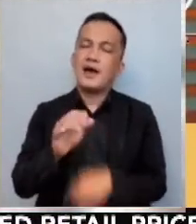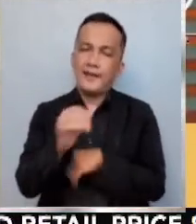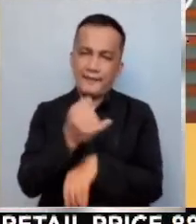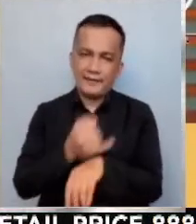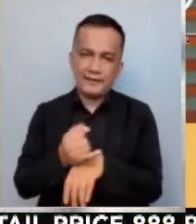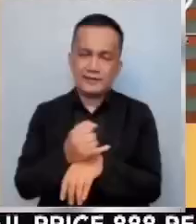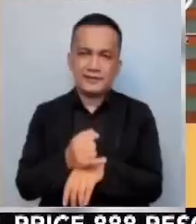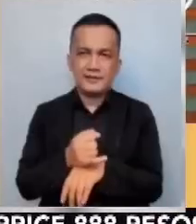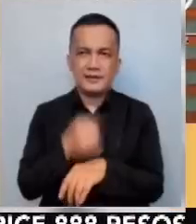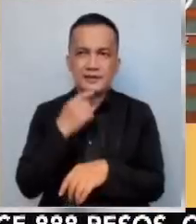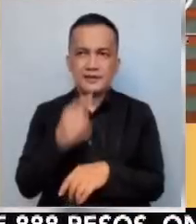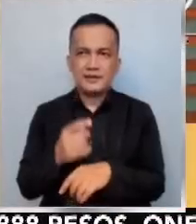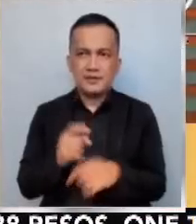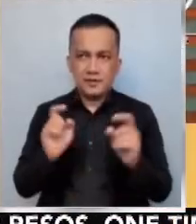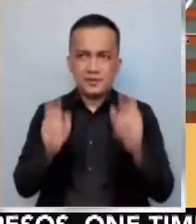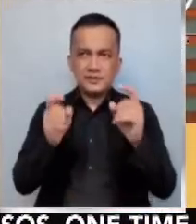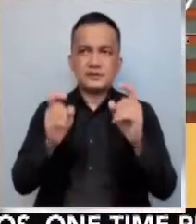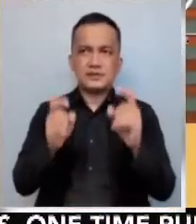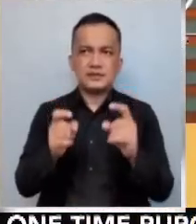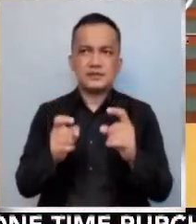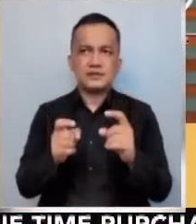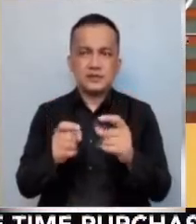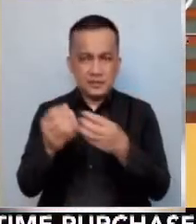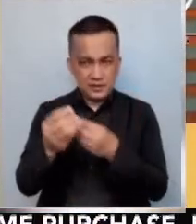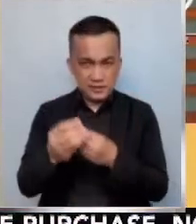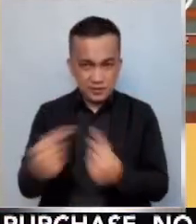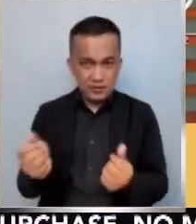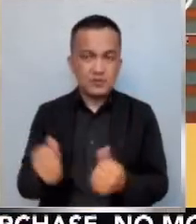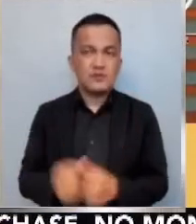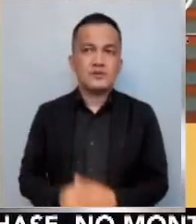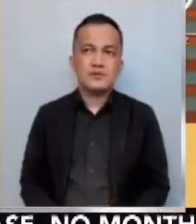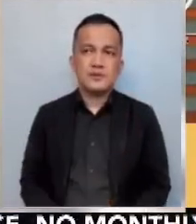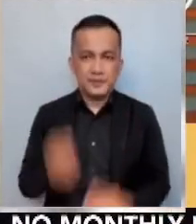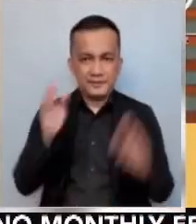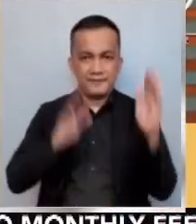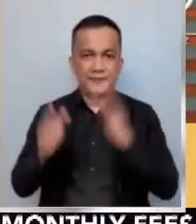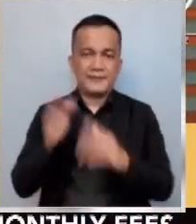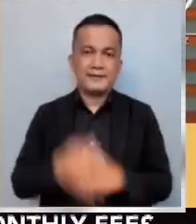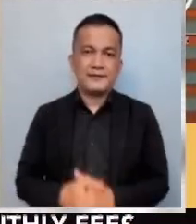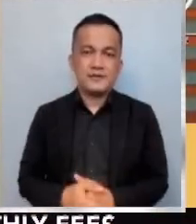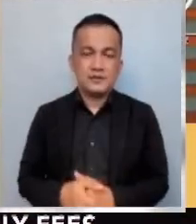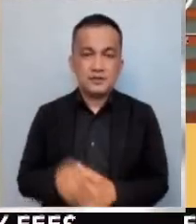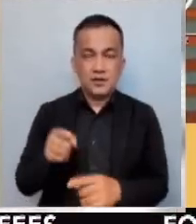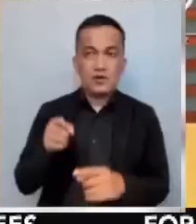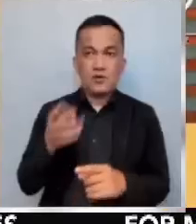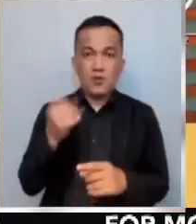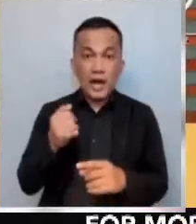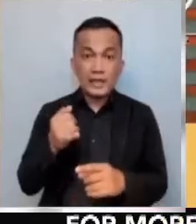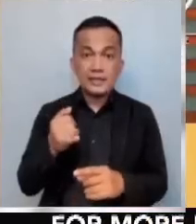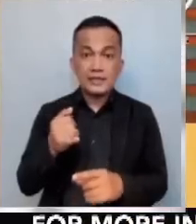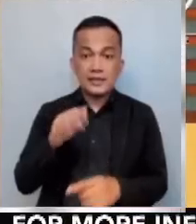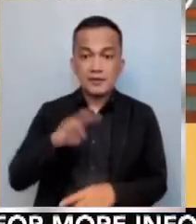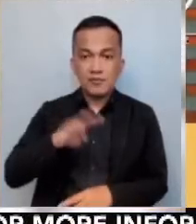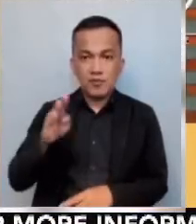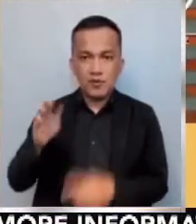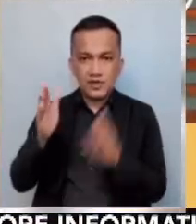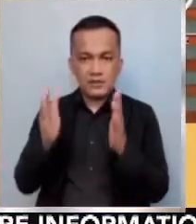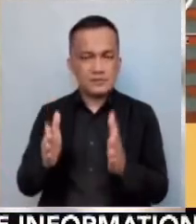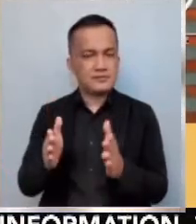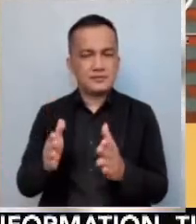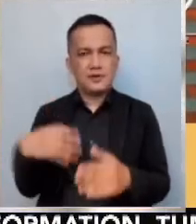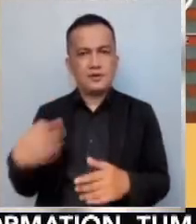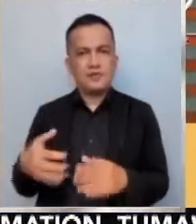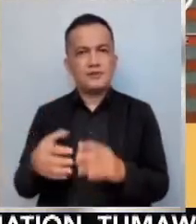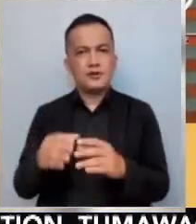paspas kaayo na resolba ang problema tungod kay ang mga Boholano was very